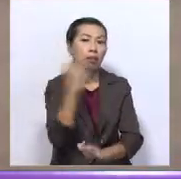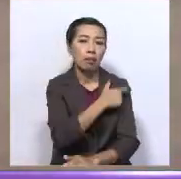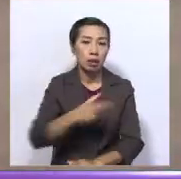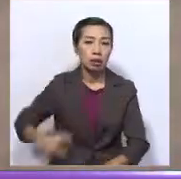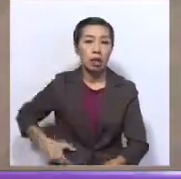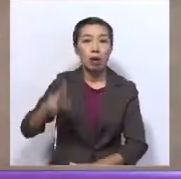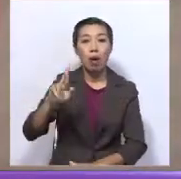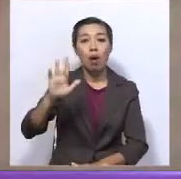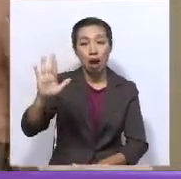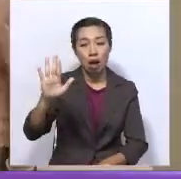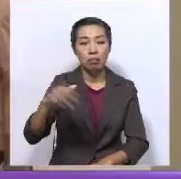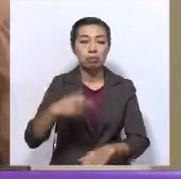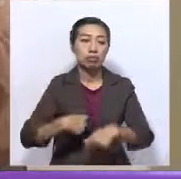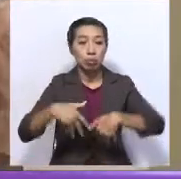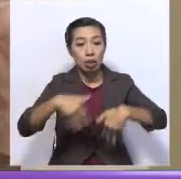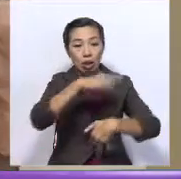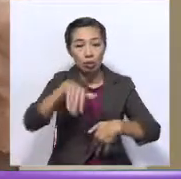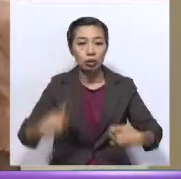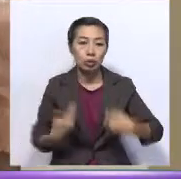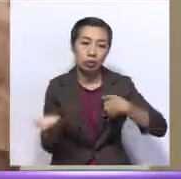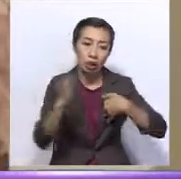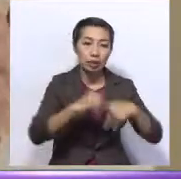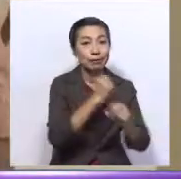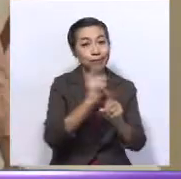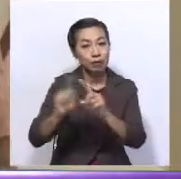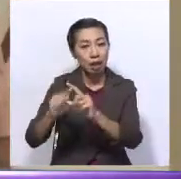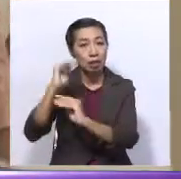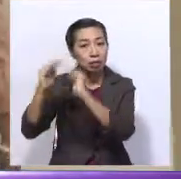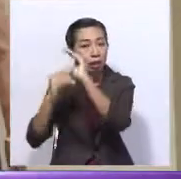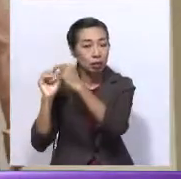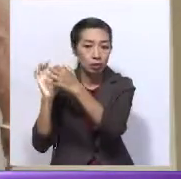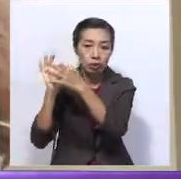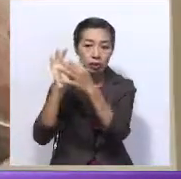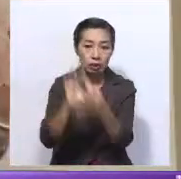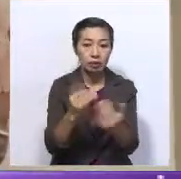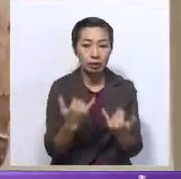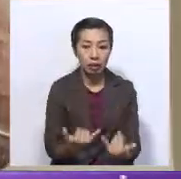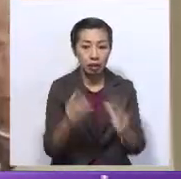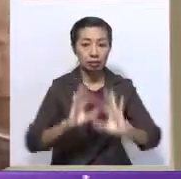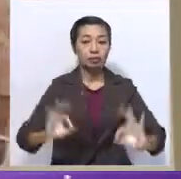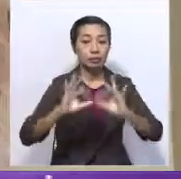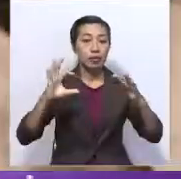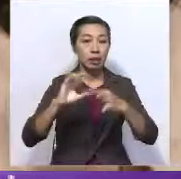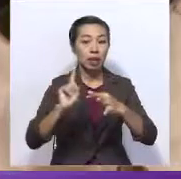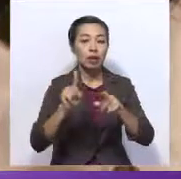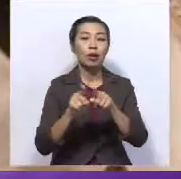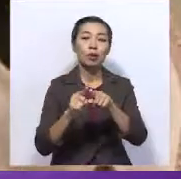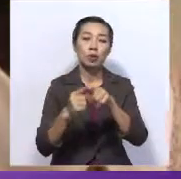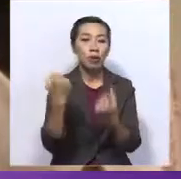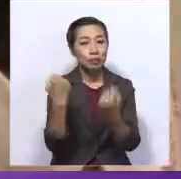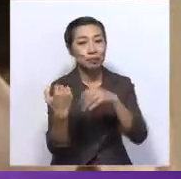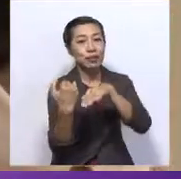เห็นถึงความเจริญรุ่งเรืองในด้านต่างๆส่งผลมาถึงปัจจุบันโดยเฉพาะด้านการคมนาค